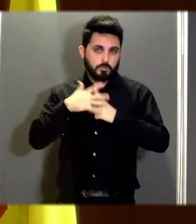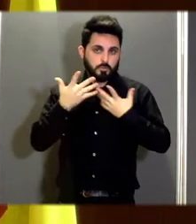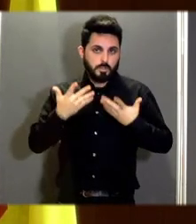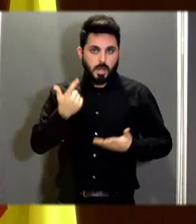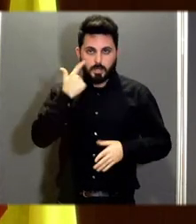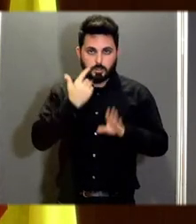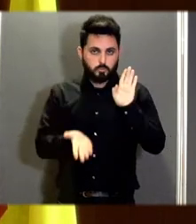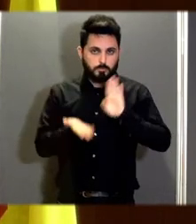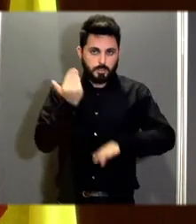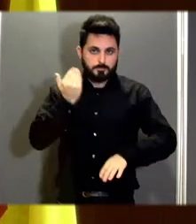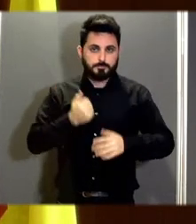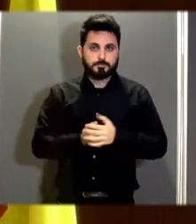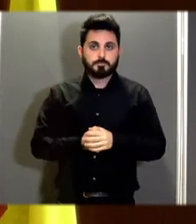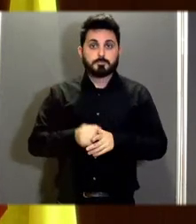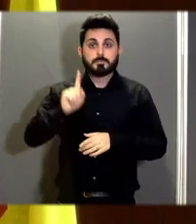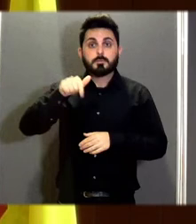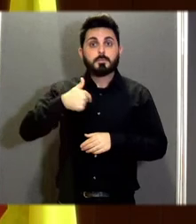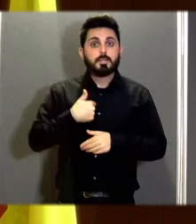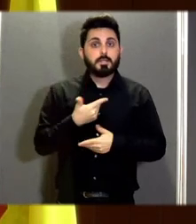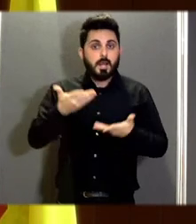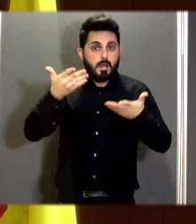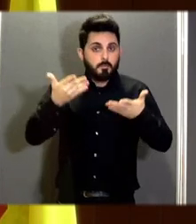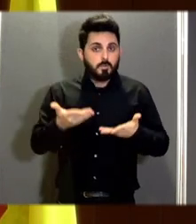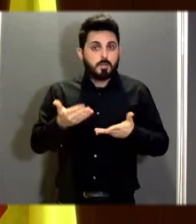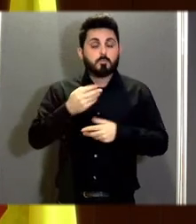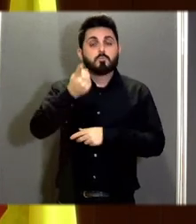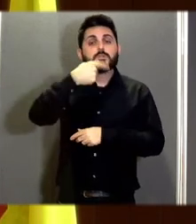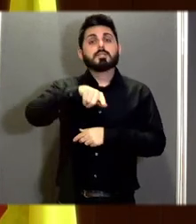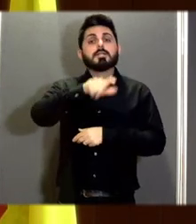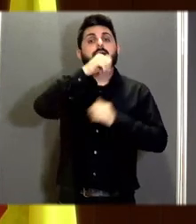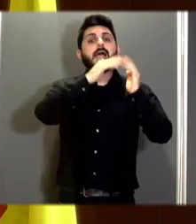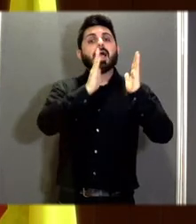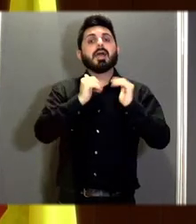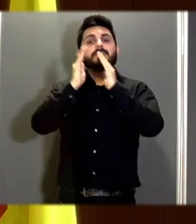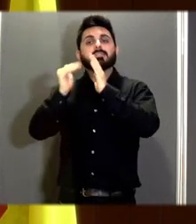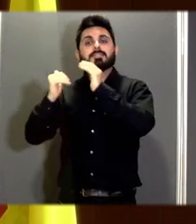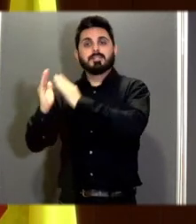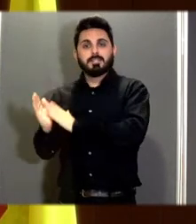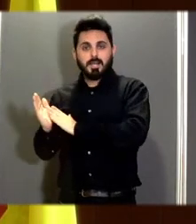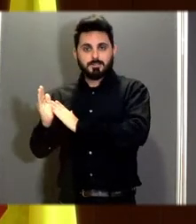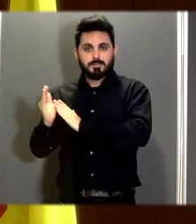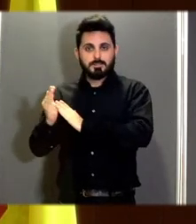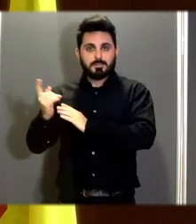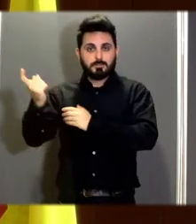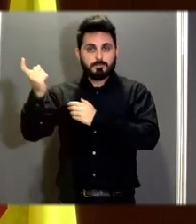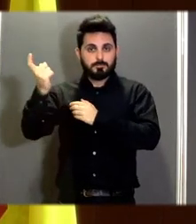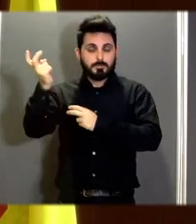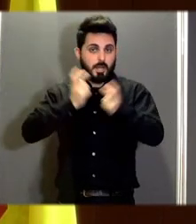rellevant aquesta alta participació. Heu vingut entitats